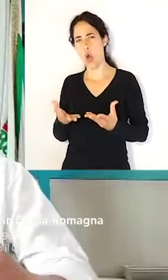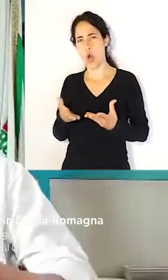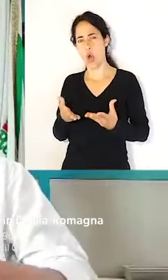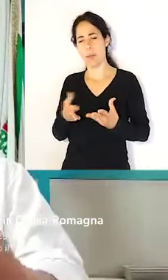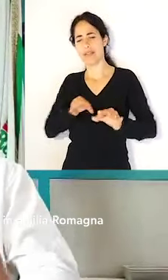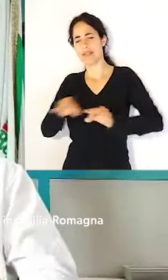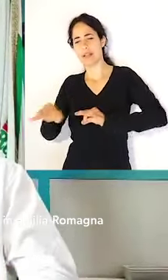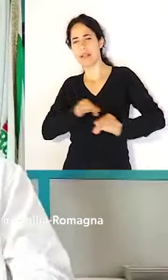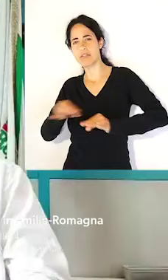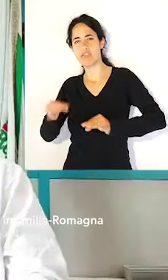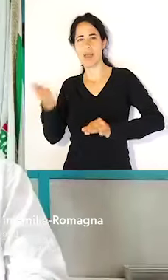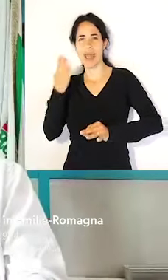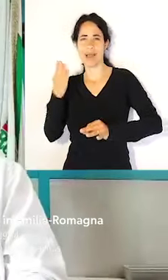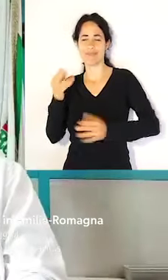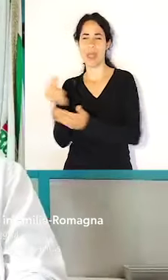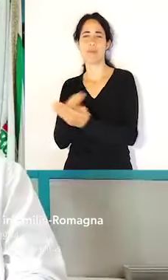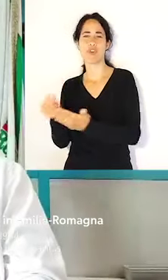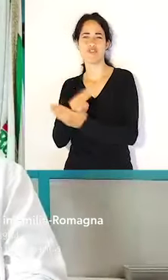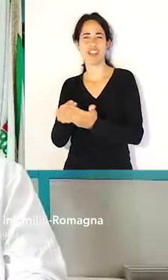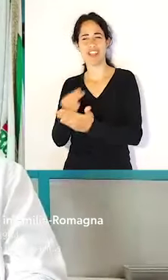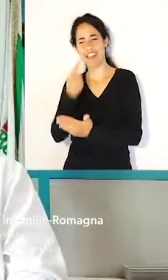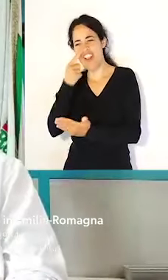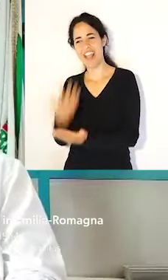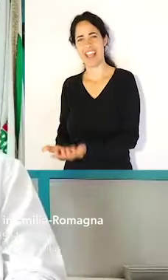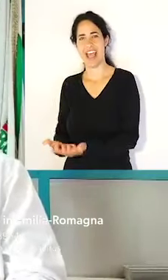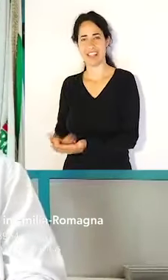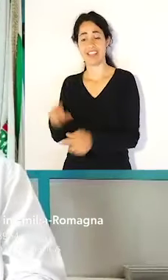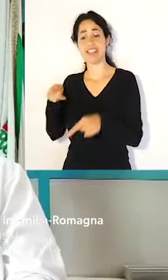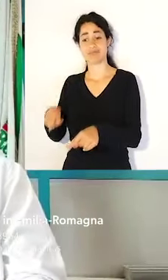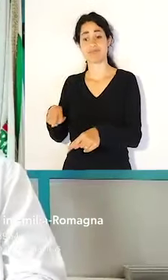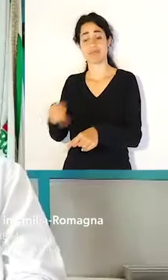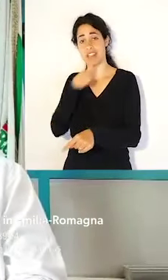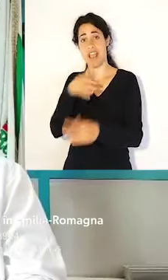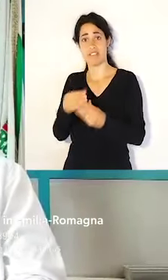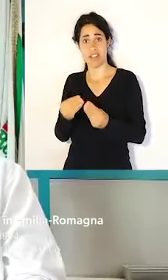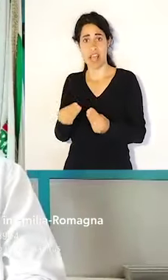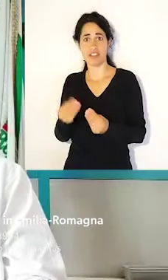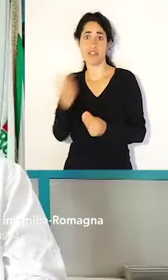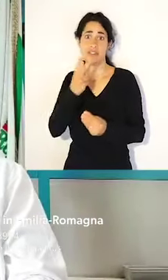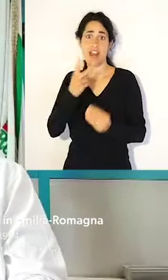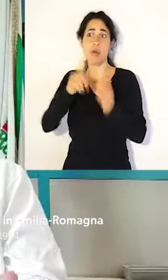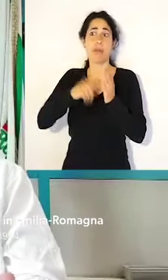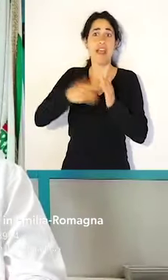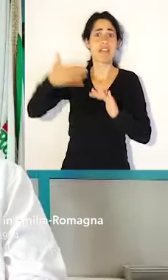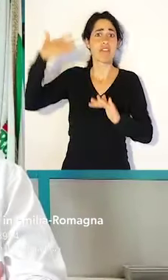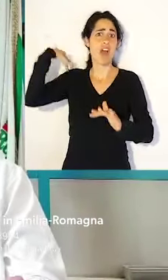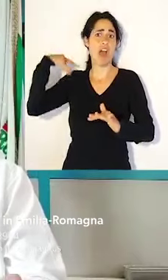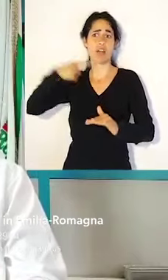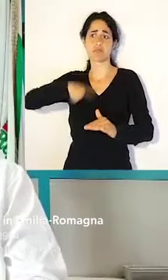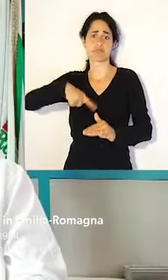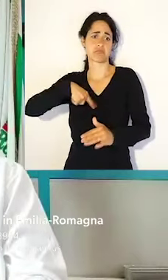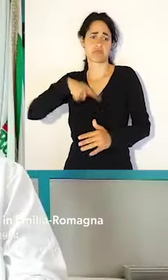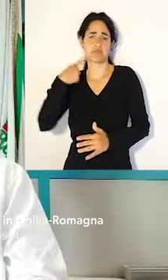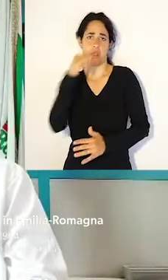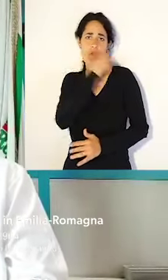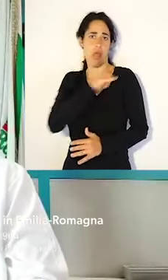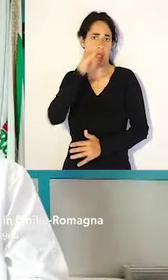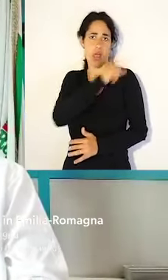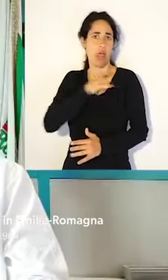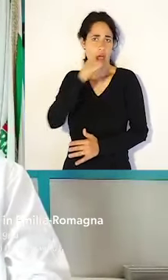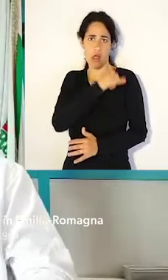di progettazione che adesso per noi è indispensabile, che fino a qualche mese fa magari consideravamo